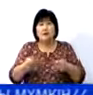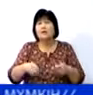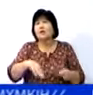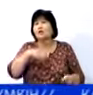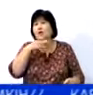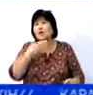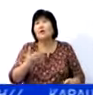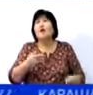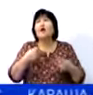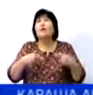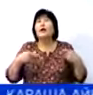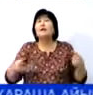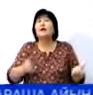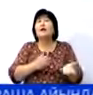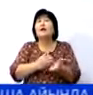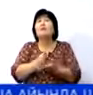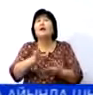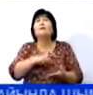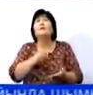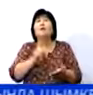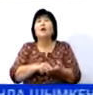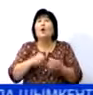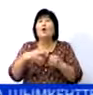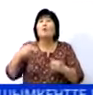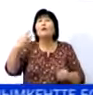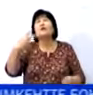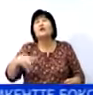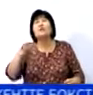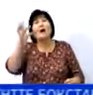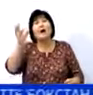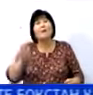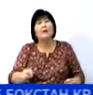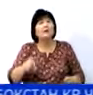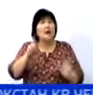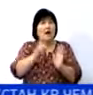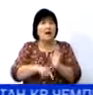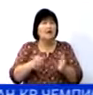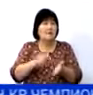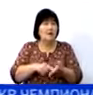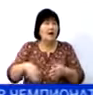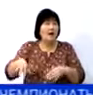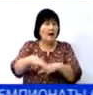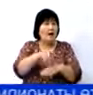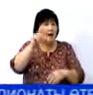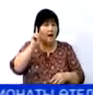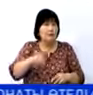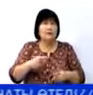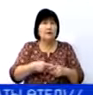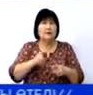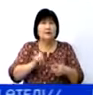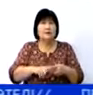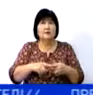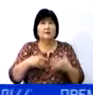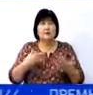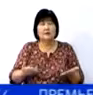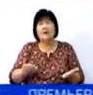жеткілікті. Басқа нарық болатқан бағалардан 15-20%-ке дейін арзан бағасы. Халық бәрі біледі, бұрышта әлеуметтік бұрыш